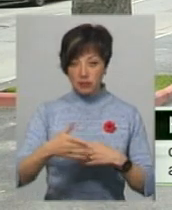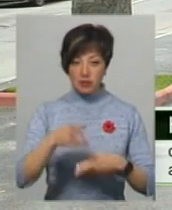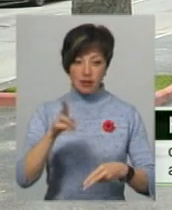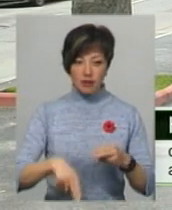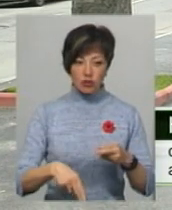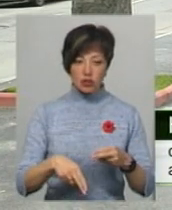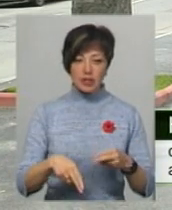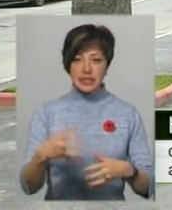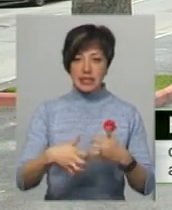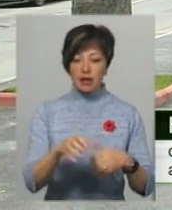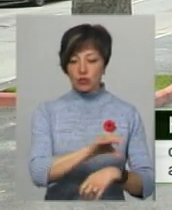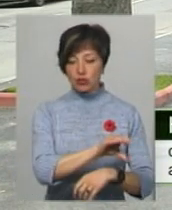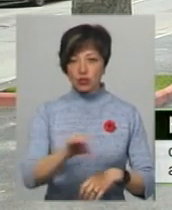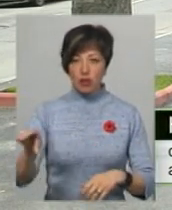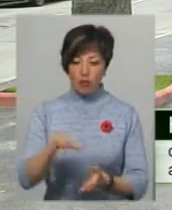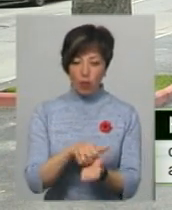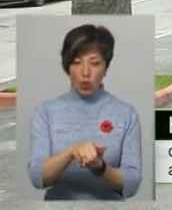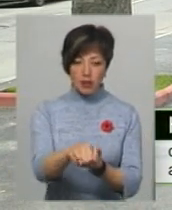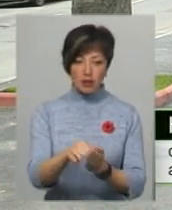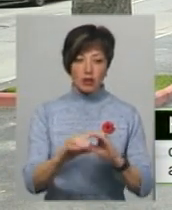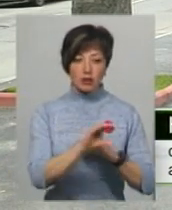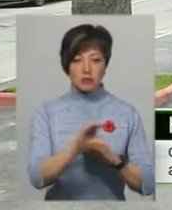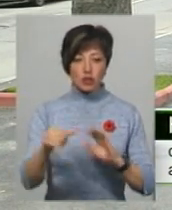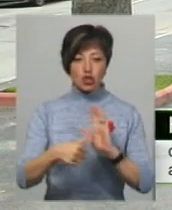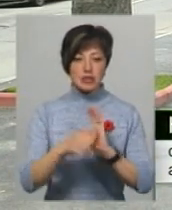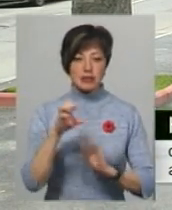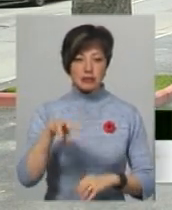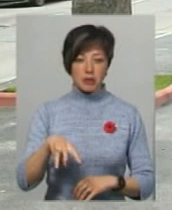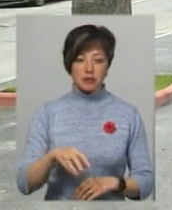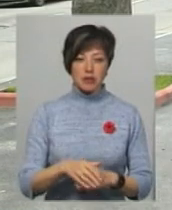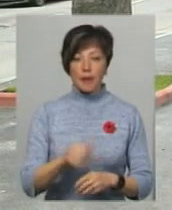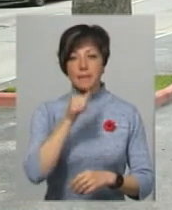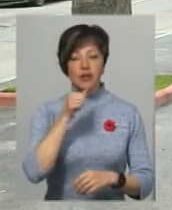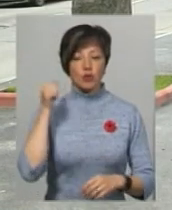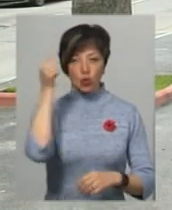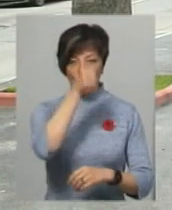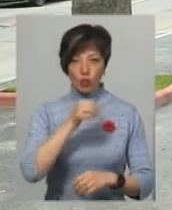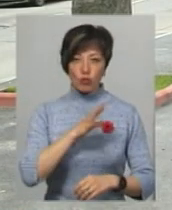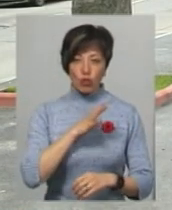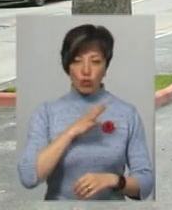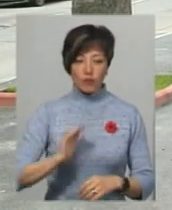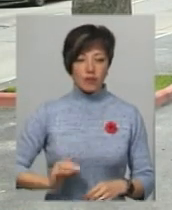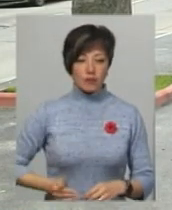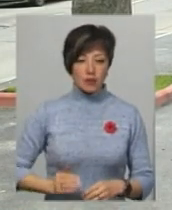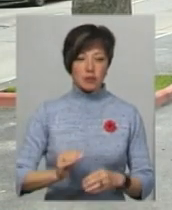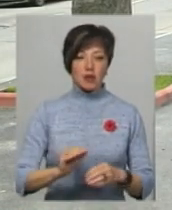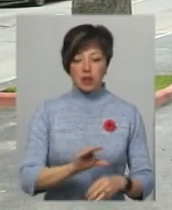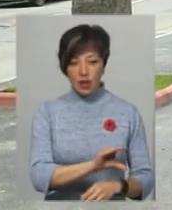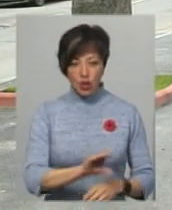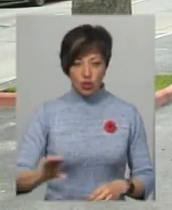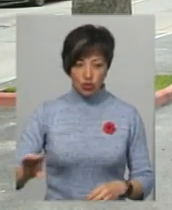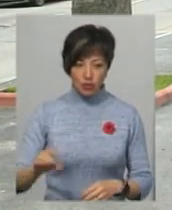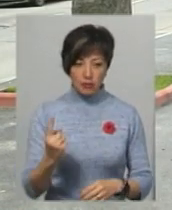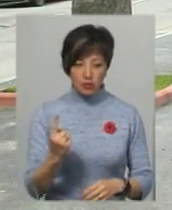середнього шару асфальтобетонного покриття товщиною 6 см. Ще минулого року було підрядником укладено нижній